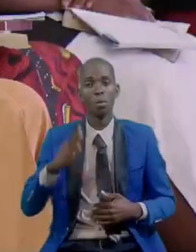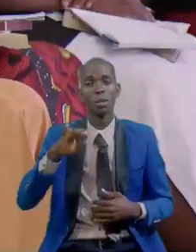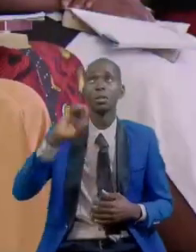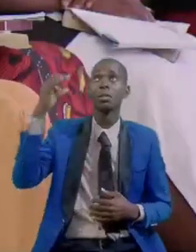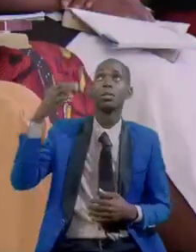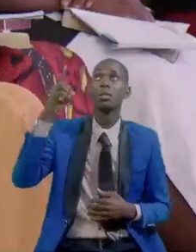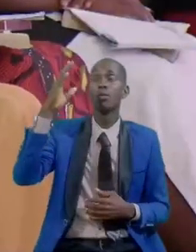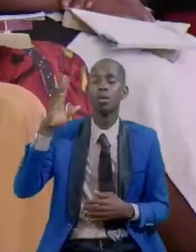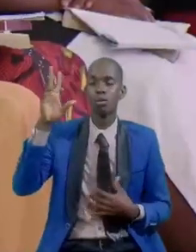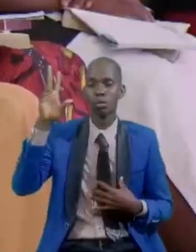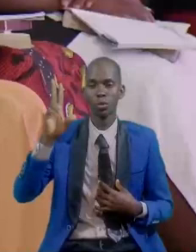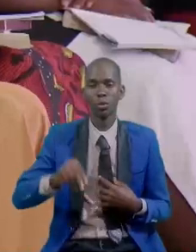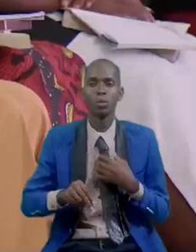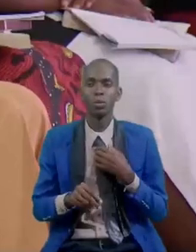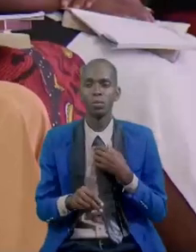non.